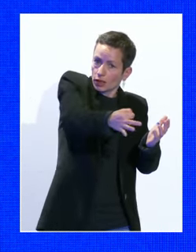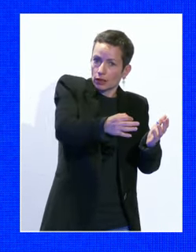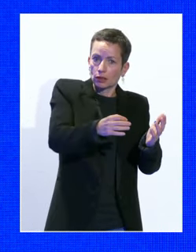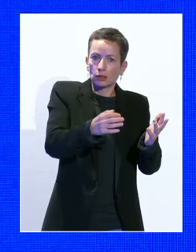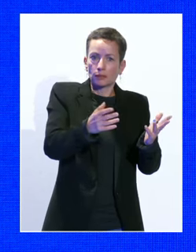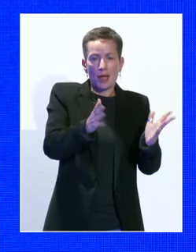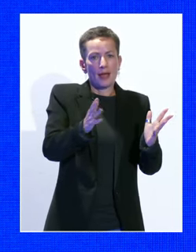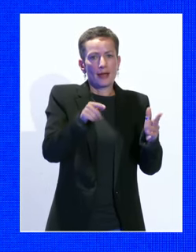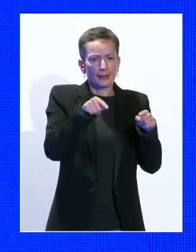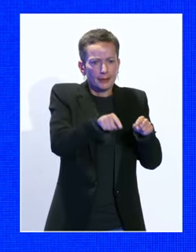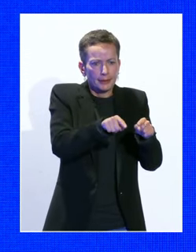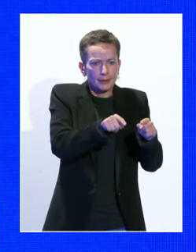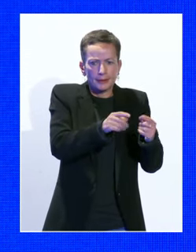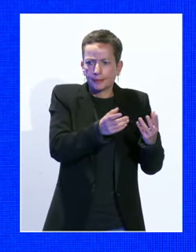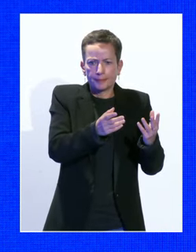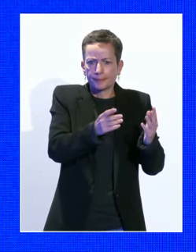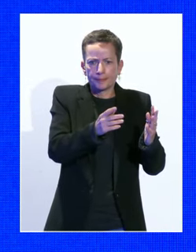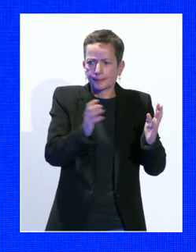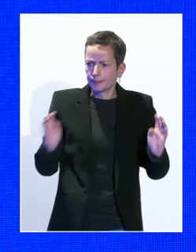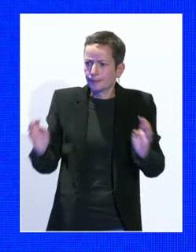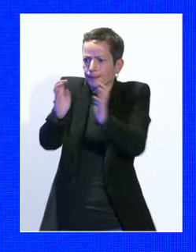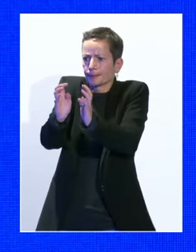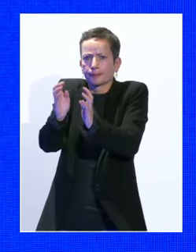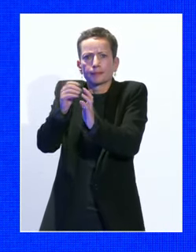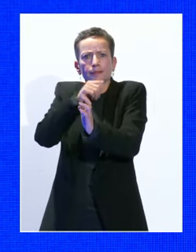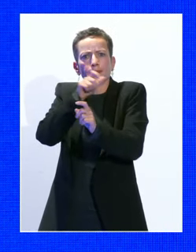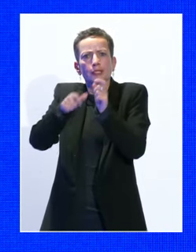mais qui ne doivent pas entraîner les responsables publics